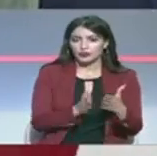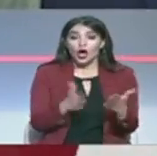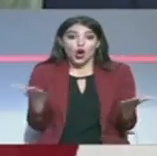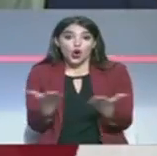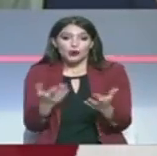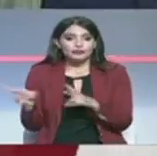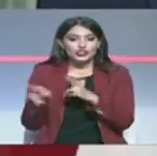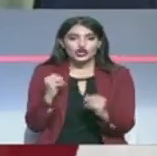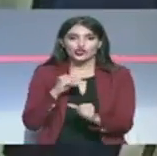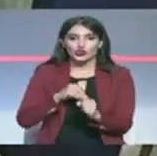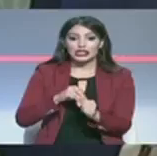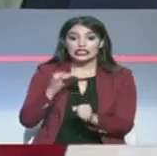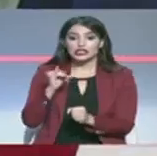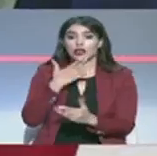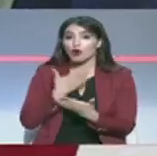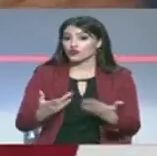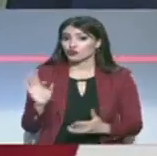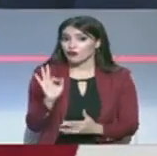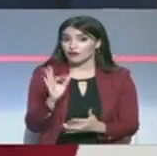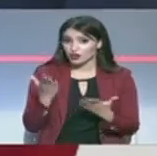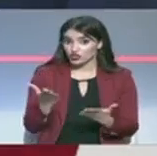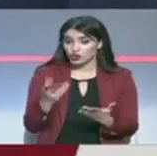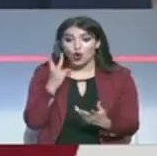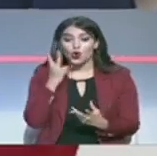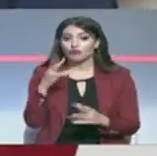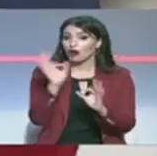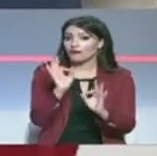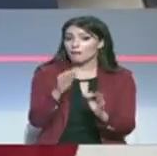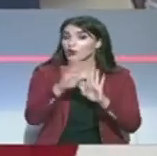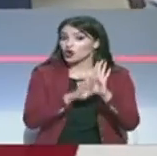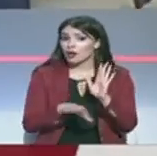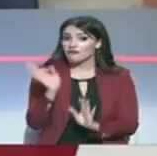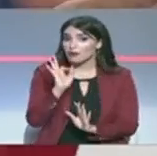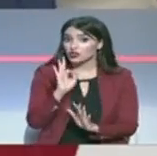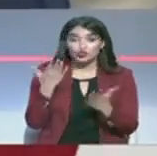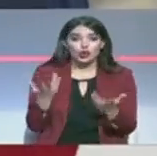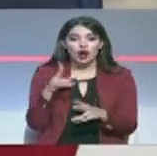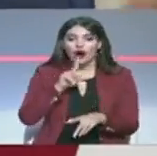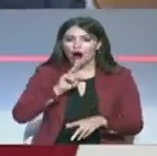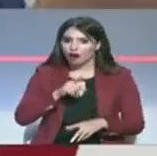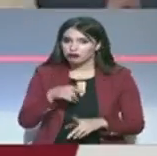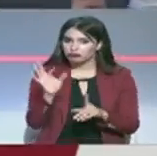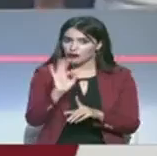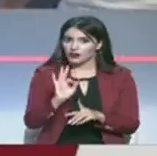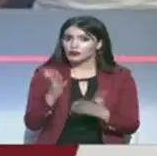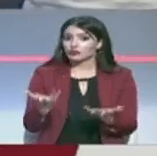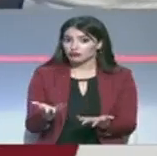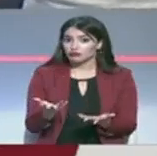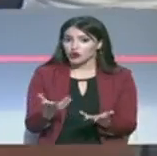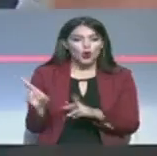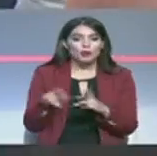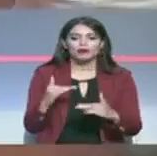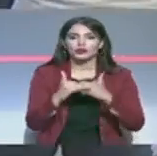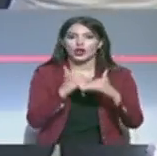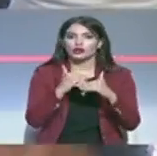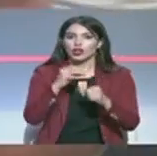يرجع الاقتصاد إذا كان مش ثمش ثقة، إذا كان مثمش رؤية، إذا كان مثمش برنامج، إذا كان مثمش قرارات ويقولوا قرارات موجعة؟